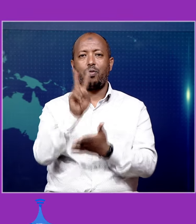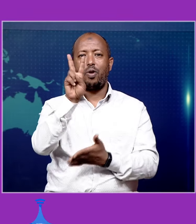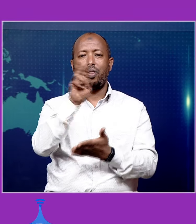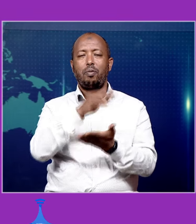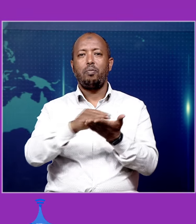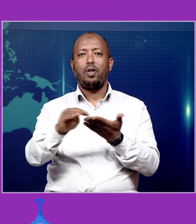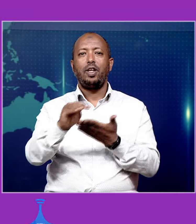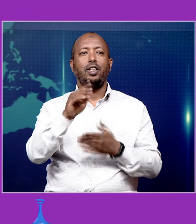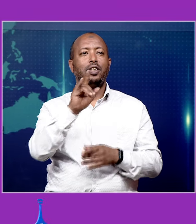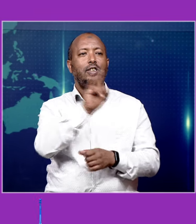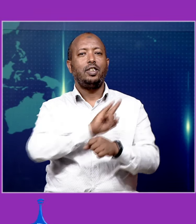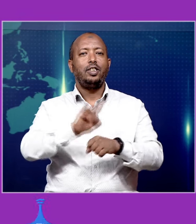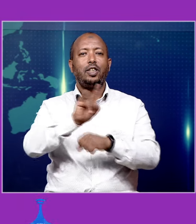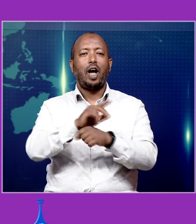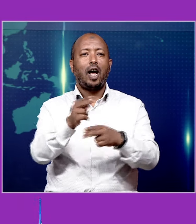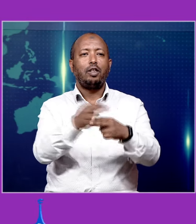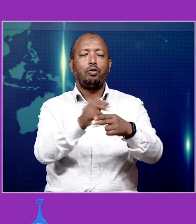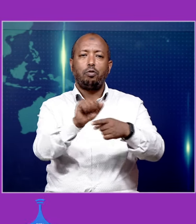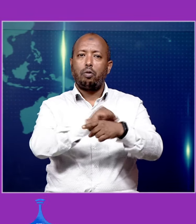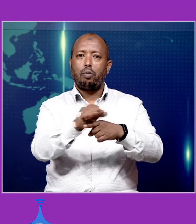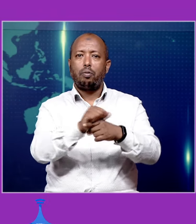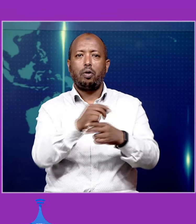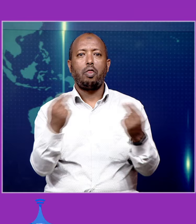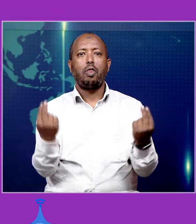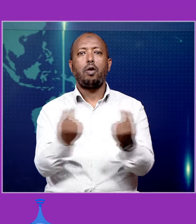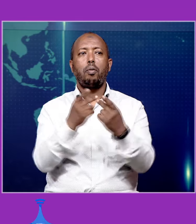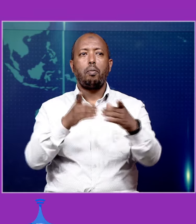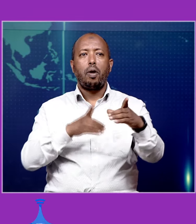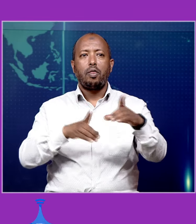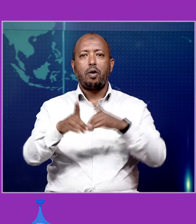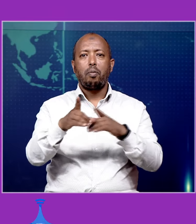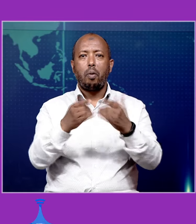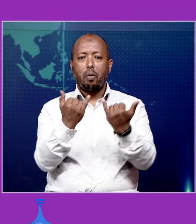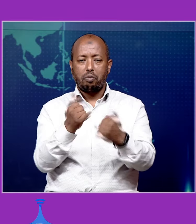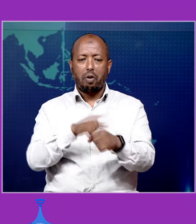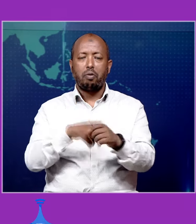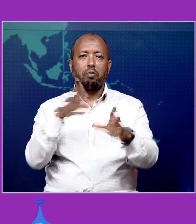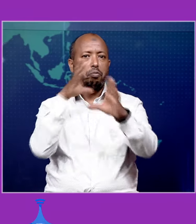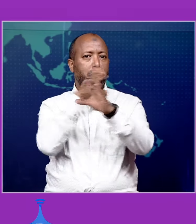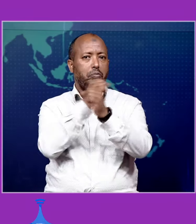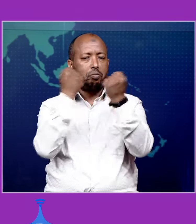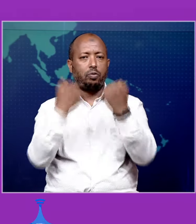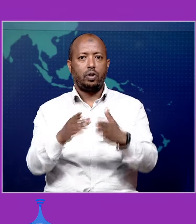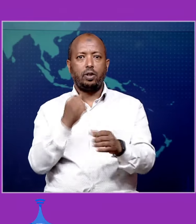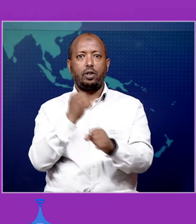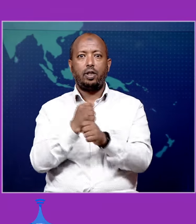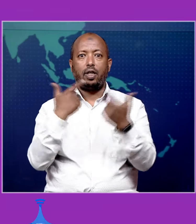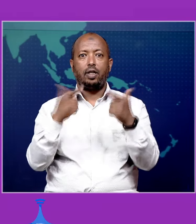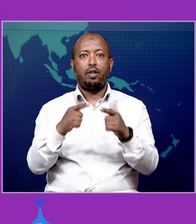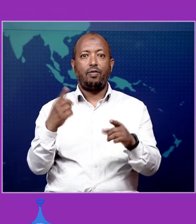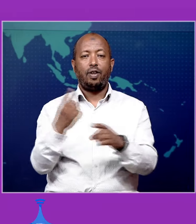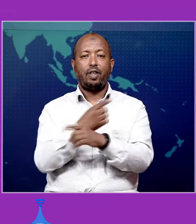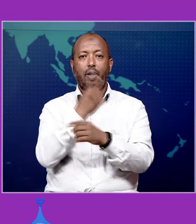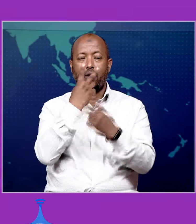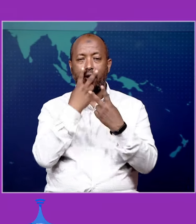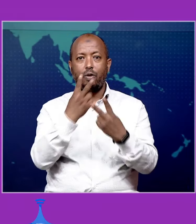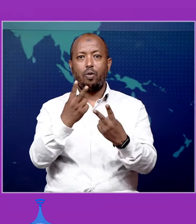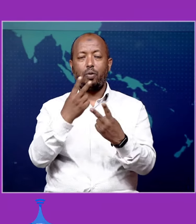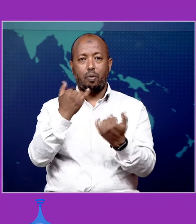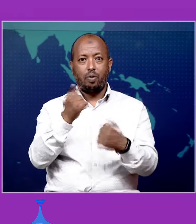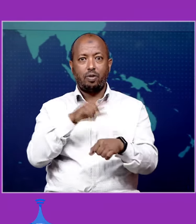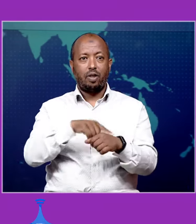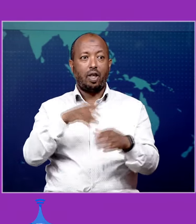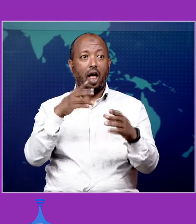زي كوتشن يا جدر سلت أنا وش ستكامي مدرجة شالنا بس نوينا برو إسراد الفترة سراو تايتو يميت أفاسي